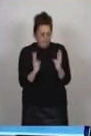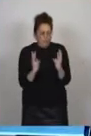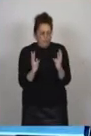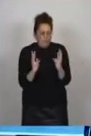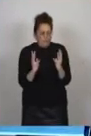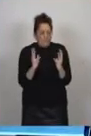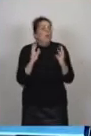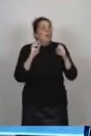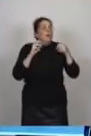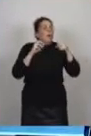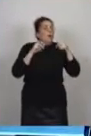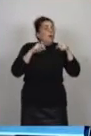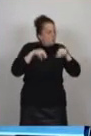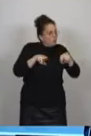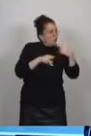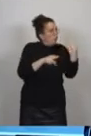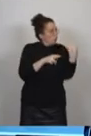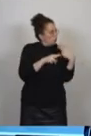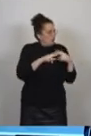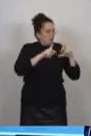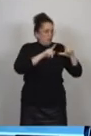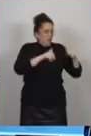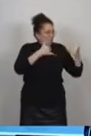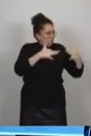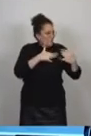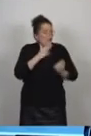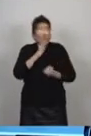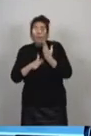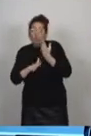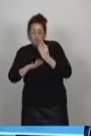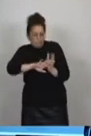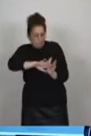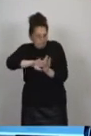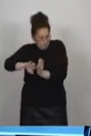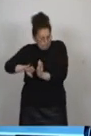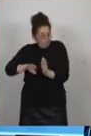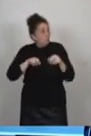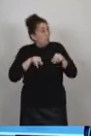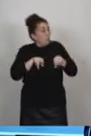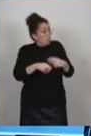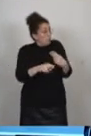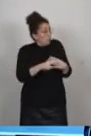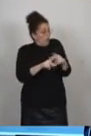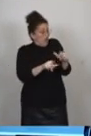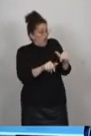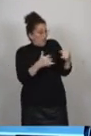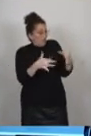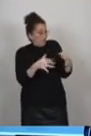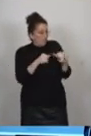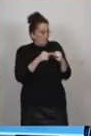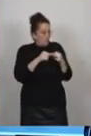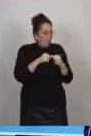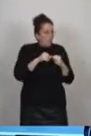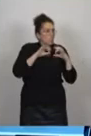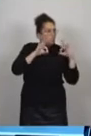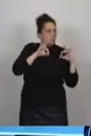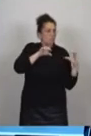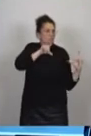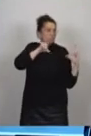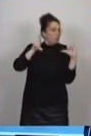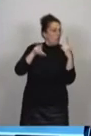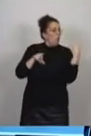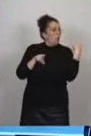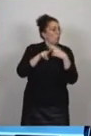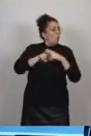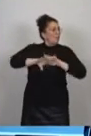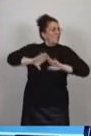déjà. Je ne reviens pas sur effectivement les nouveaux noms de rues, mais en tout cas sur les rues existantes. On est en train de travailler sur des plaques explicatives qui effectivement